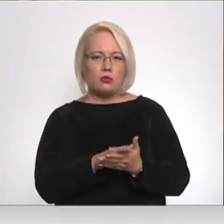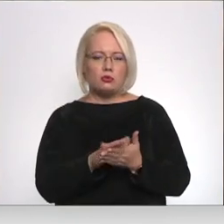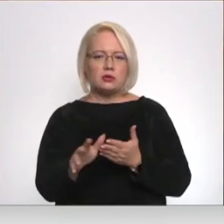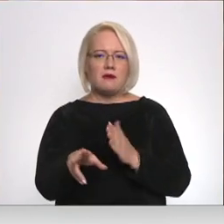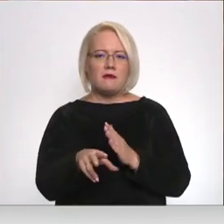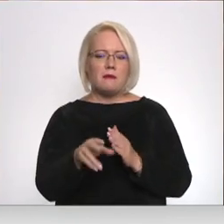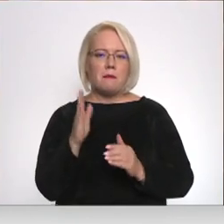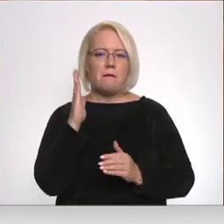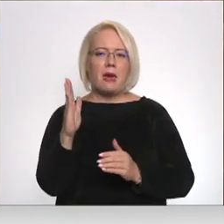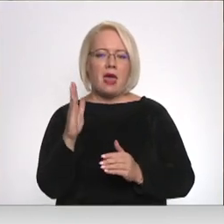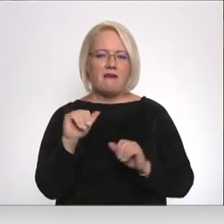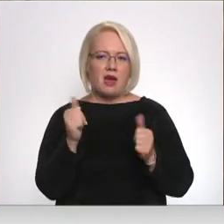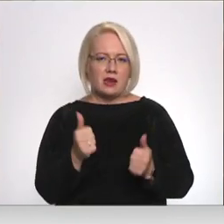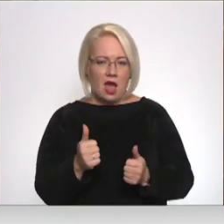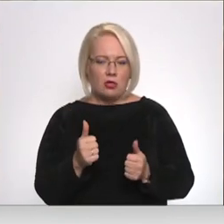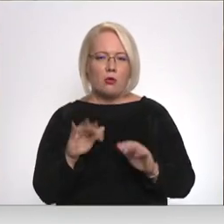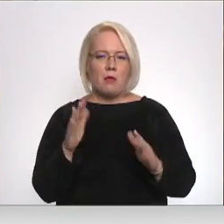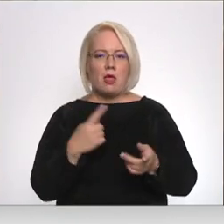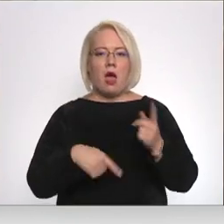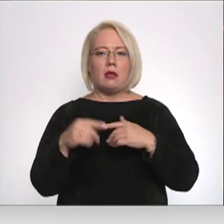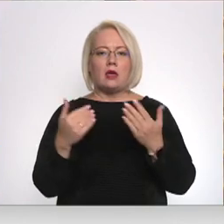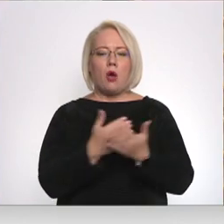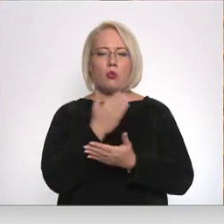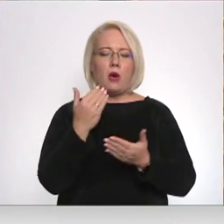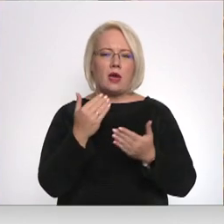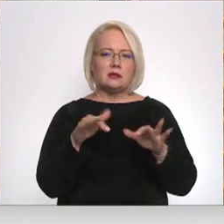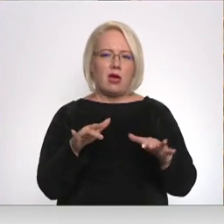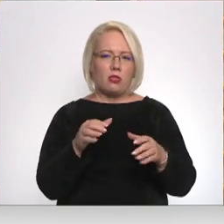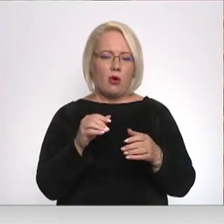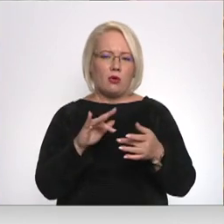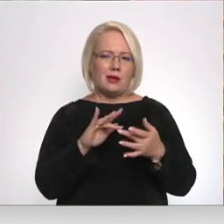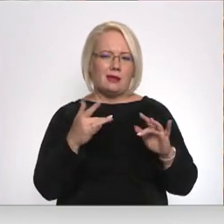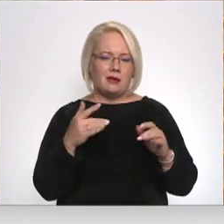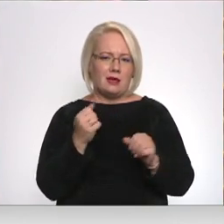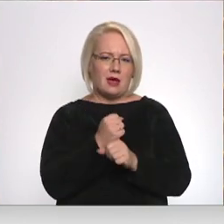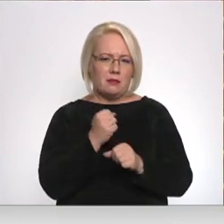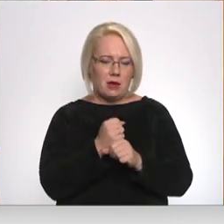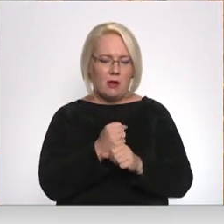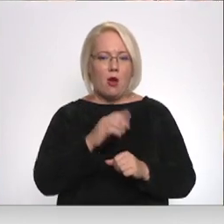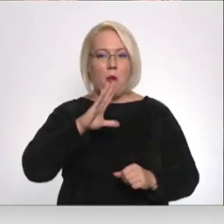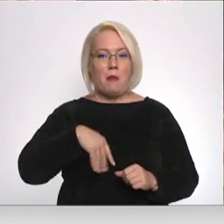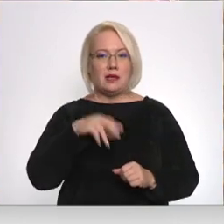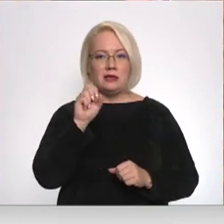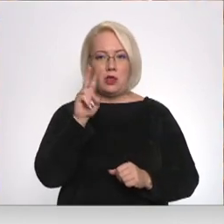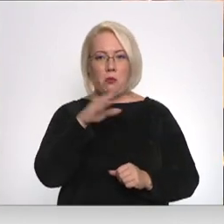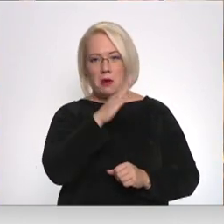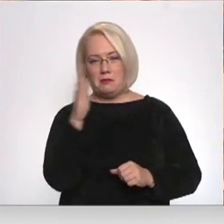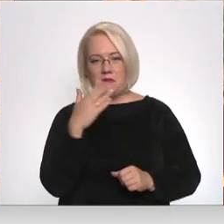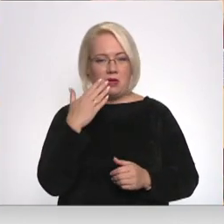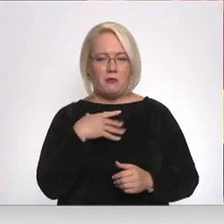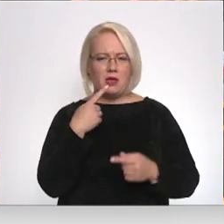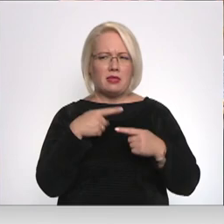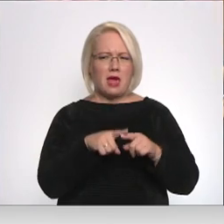B variantu, bet atkal atjaunojās sistēmas darbība un viskārtībā. Un kopš 12 nav nekādu misēkļu bijuši? Tehniskā pauze